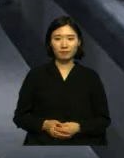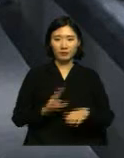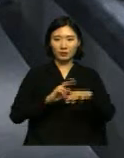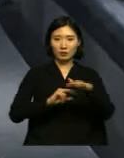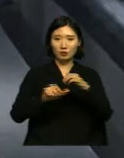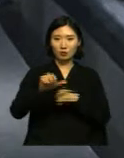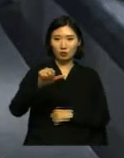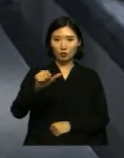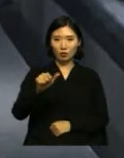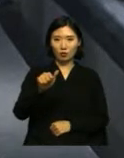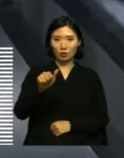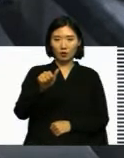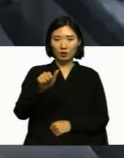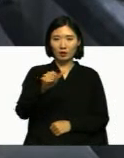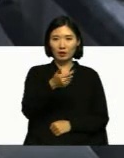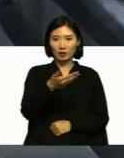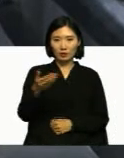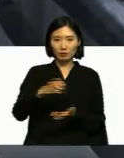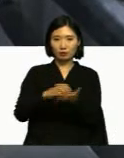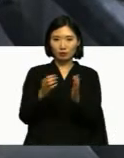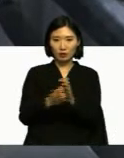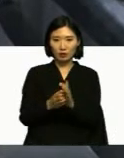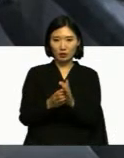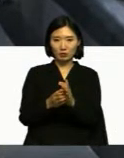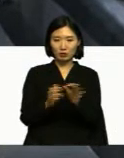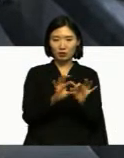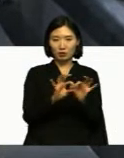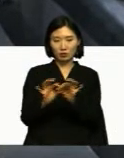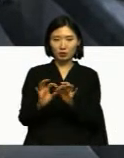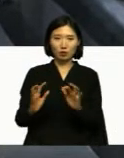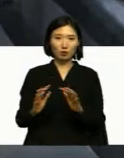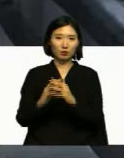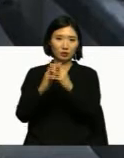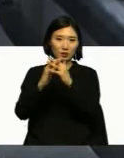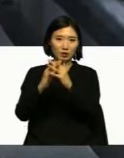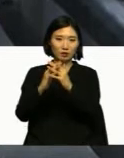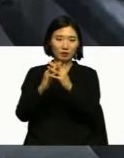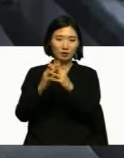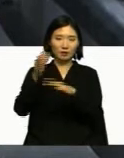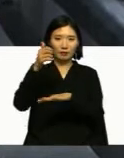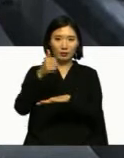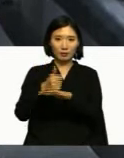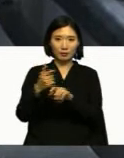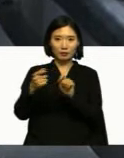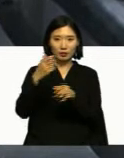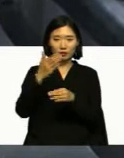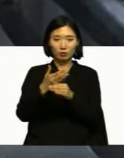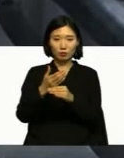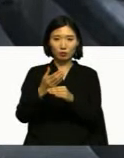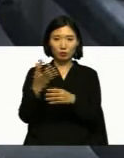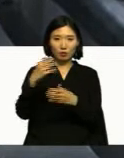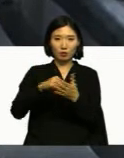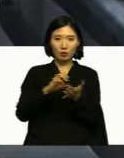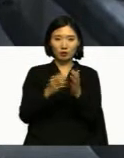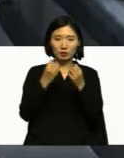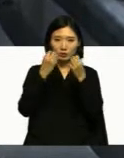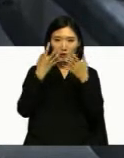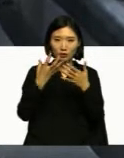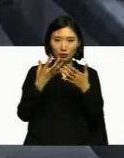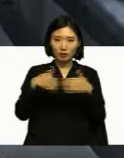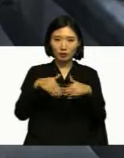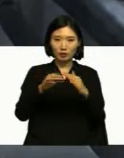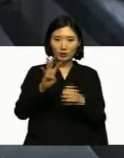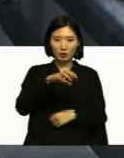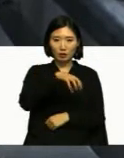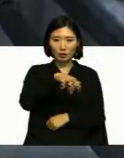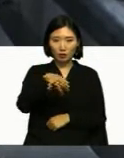지하철 5호선 하남 구간 연장 건설 공사가 마무리 단계에 접어들었습니다 해당 구간의 새로 들어설 4개 역사의